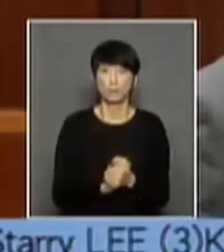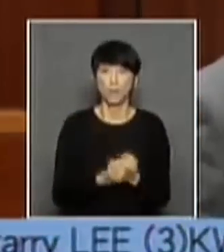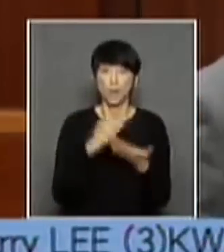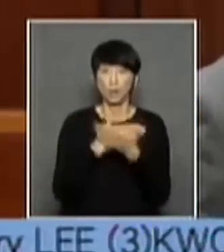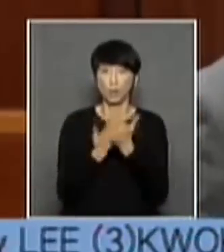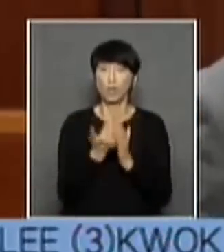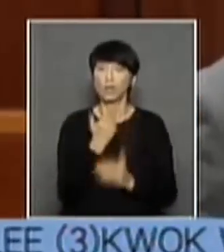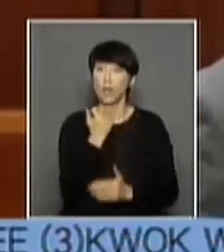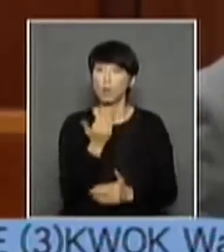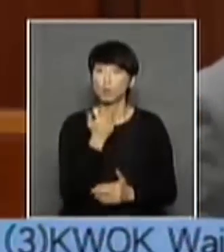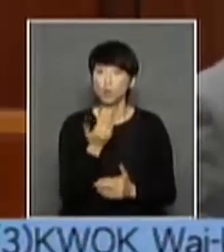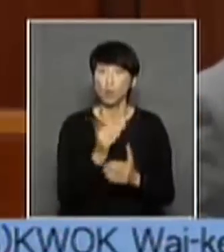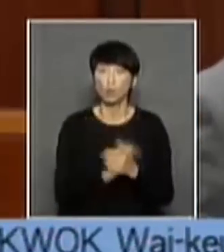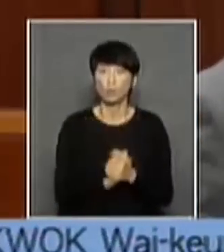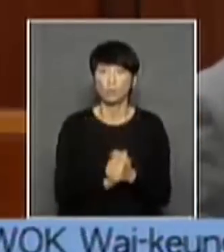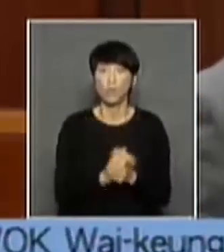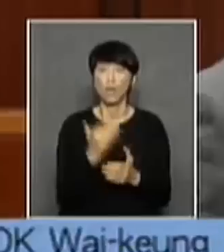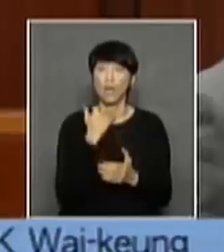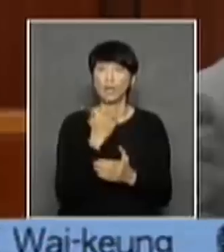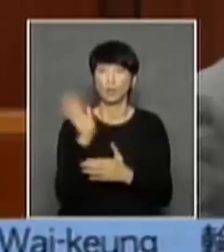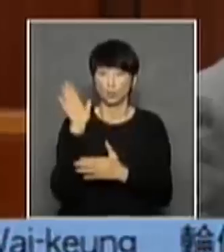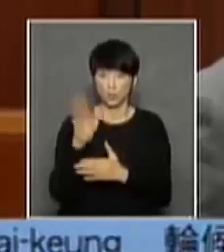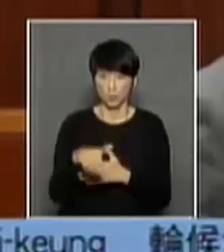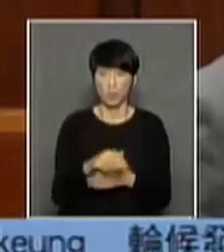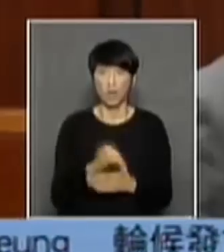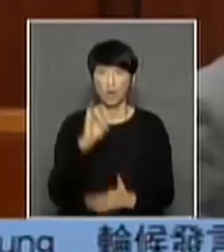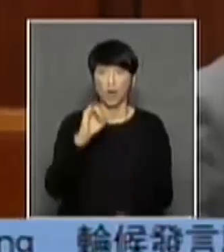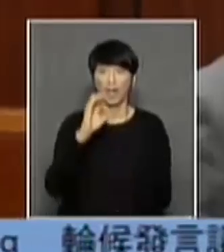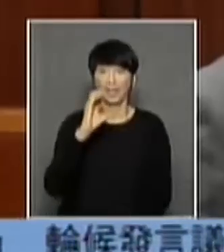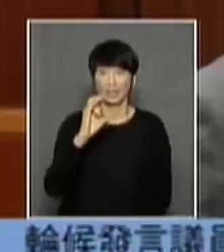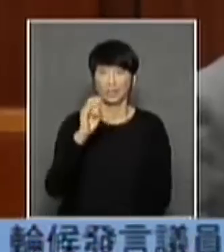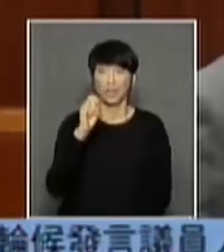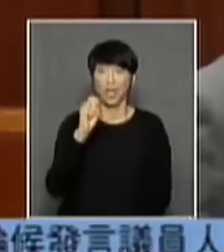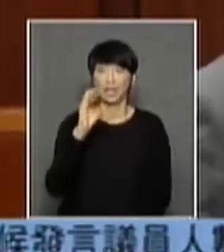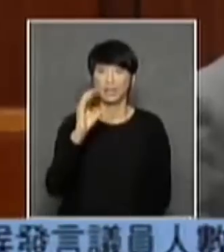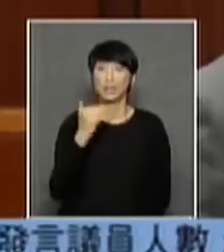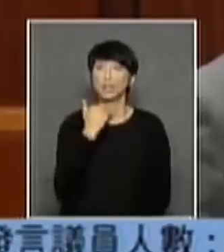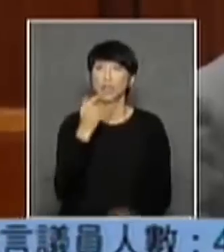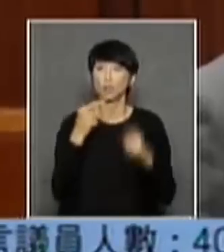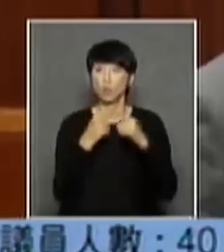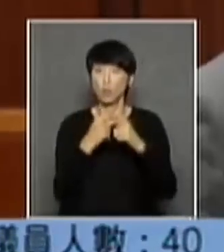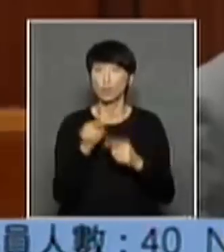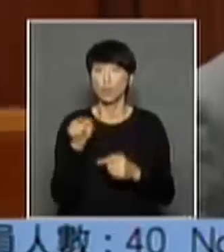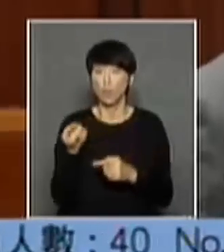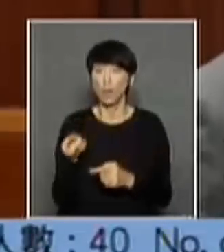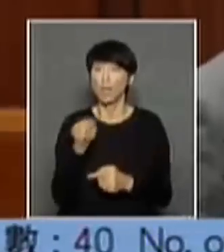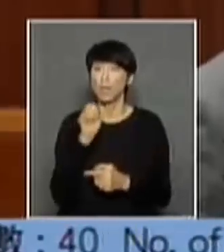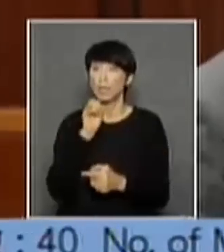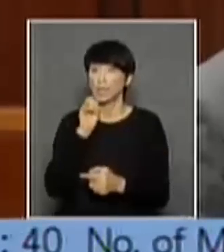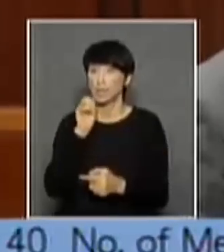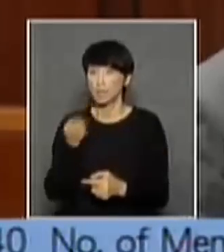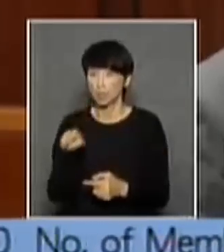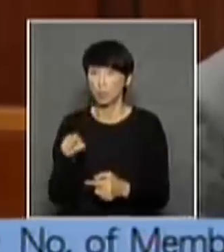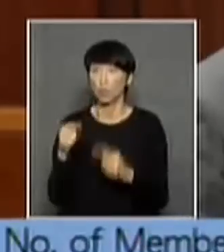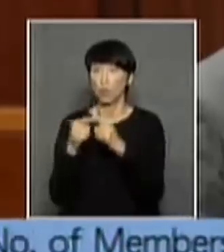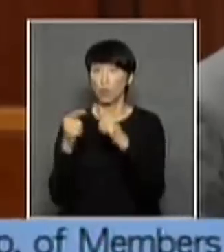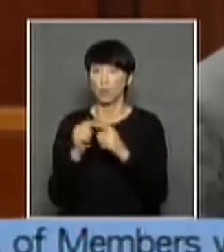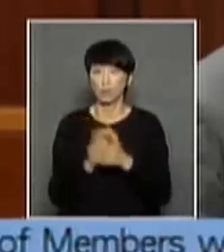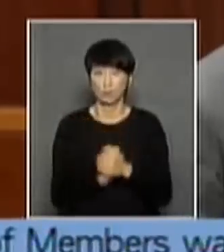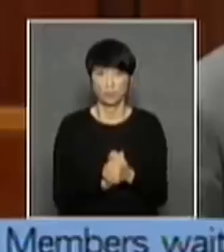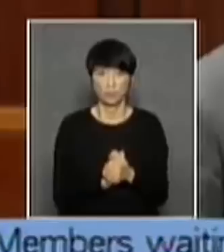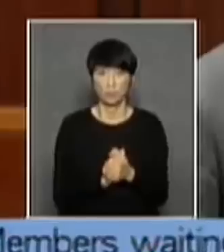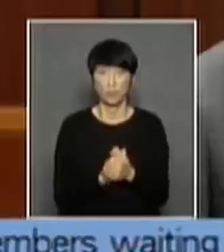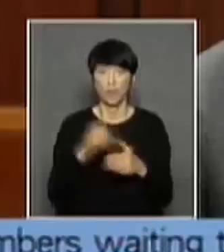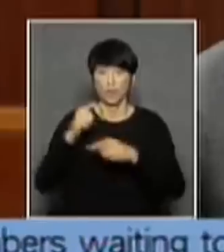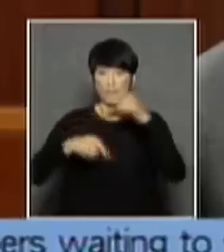诉，在投诉之后呢，廉政公署投诉人和被投诉人呢都不能和不应呢讨